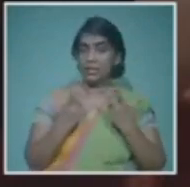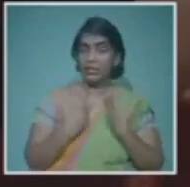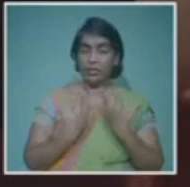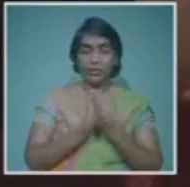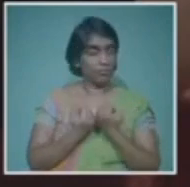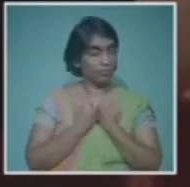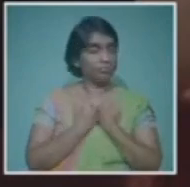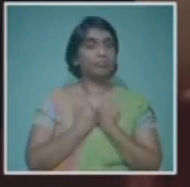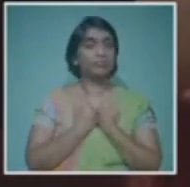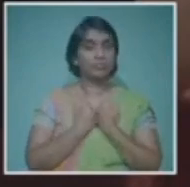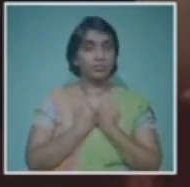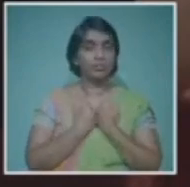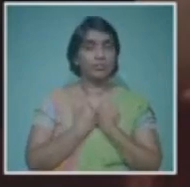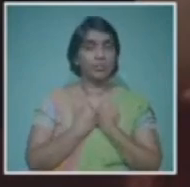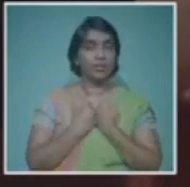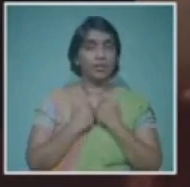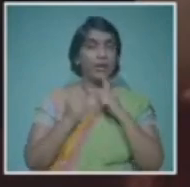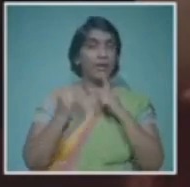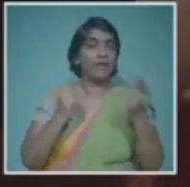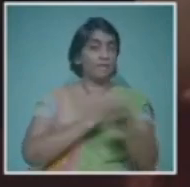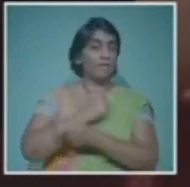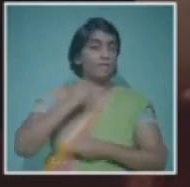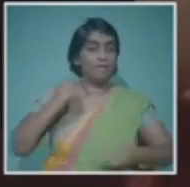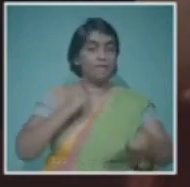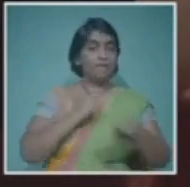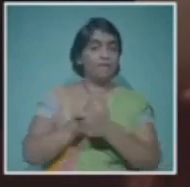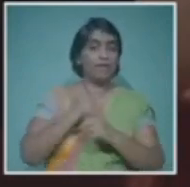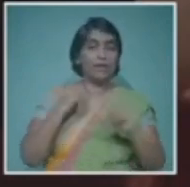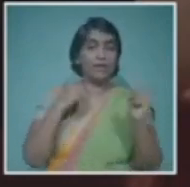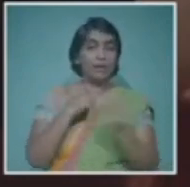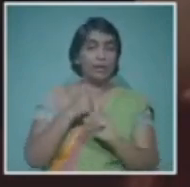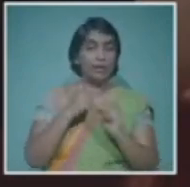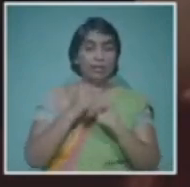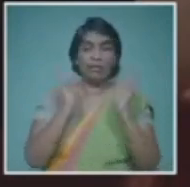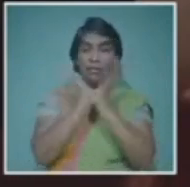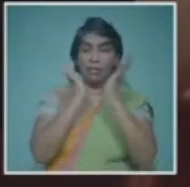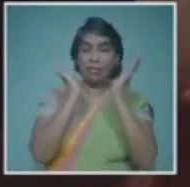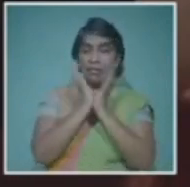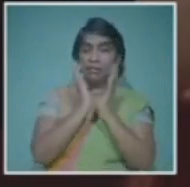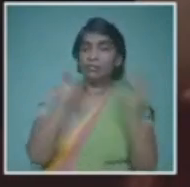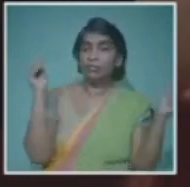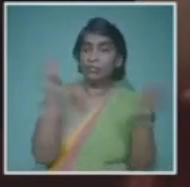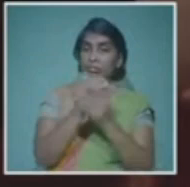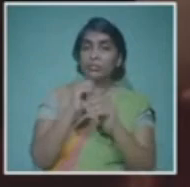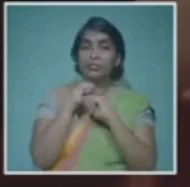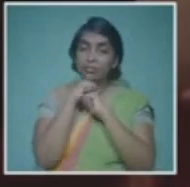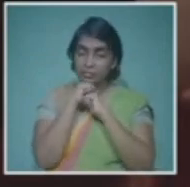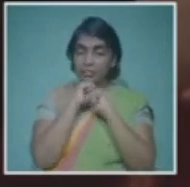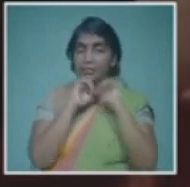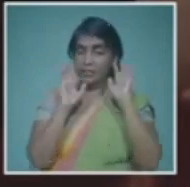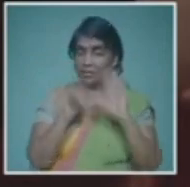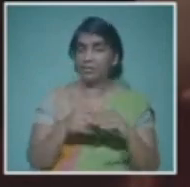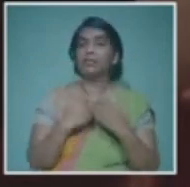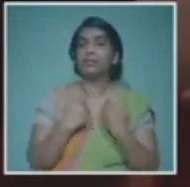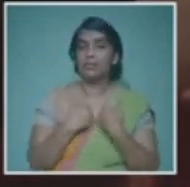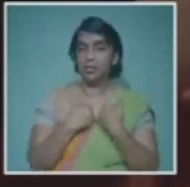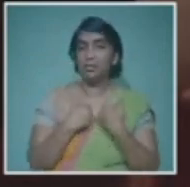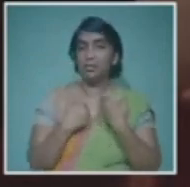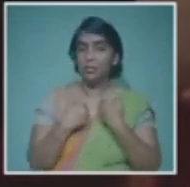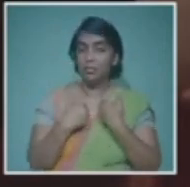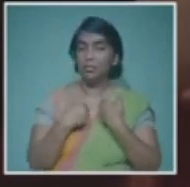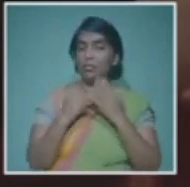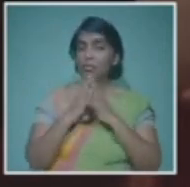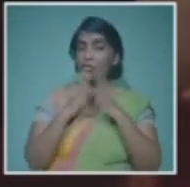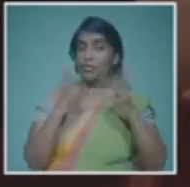බේරගන්නට මහා වෙල්යායක කෙසල් ගස් පඳුරු අස්සේ හැංගෙන්නට සිදුවුනේ. මම